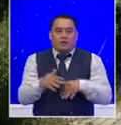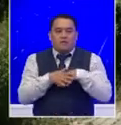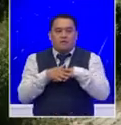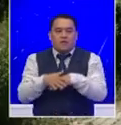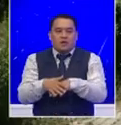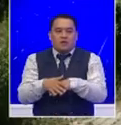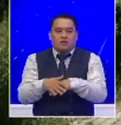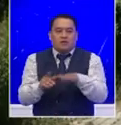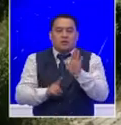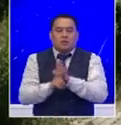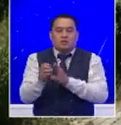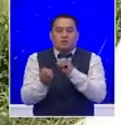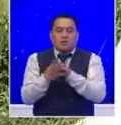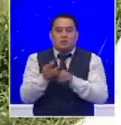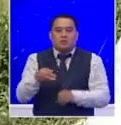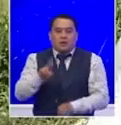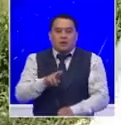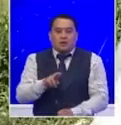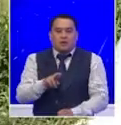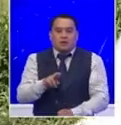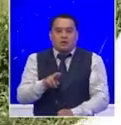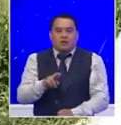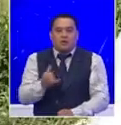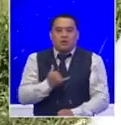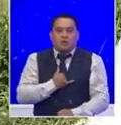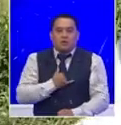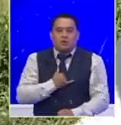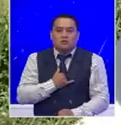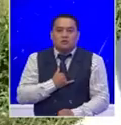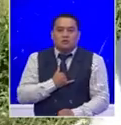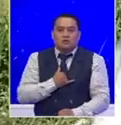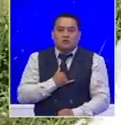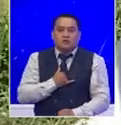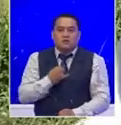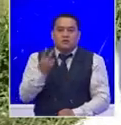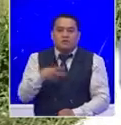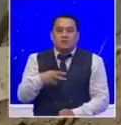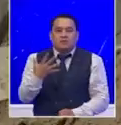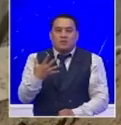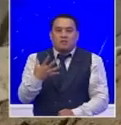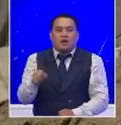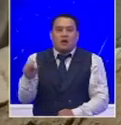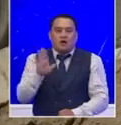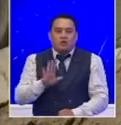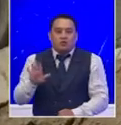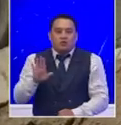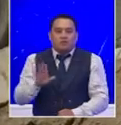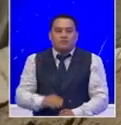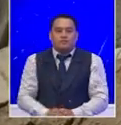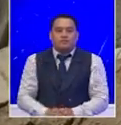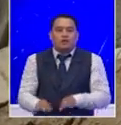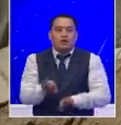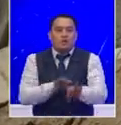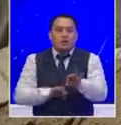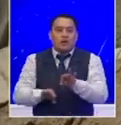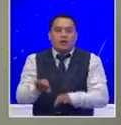Мы начало 15 мая начали. У нас срок 25 августа. Инфраструктурные проекты